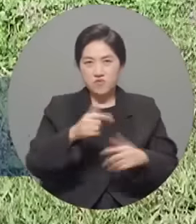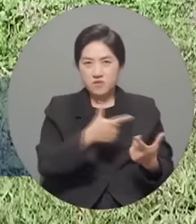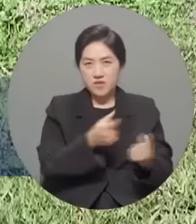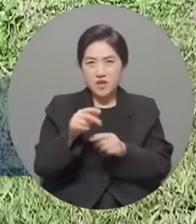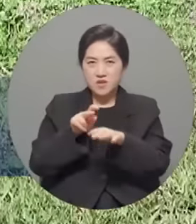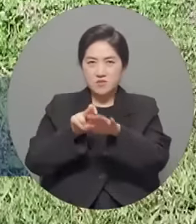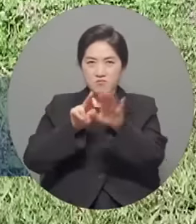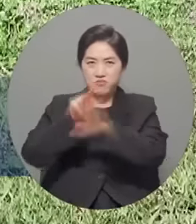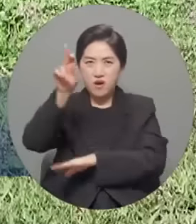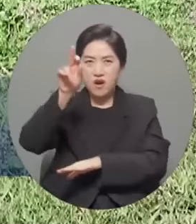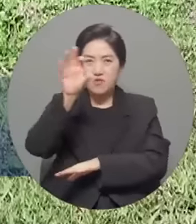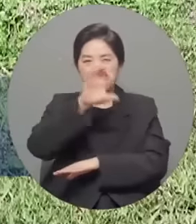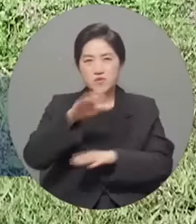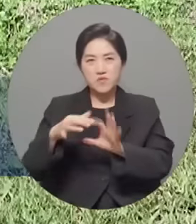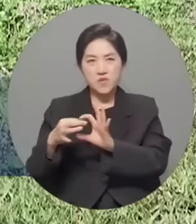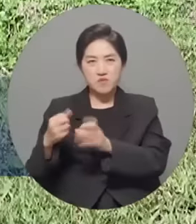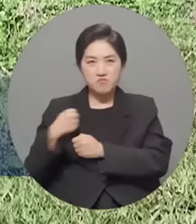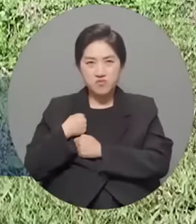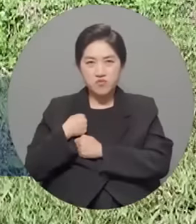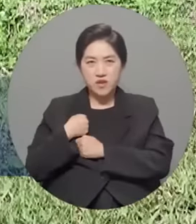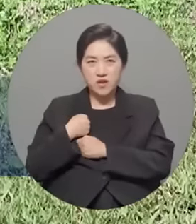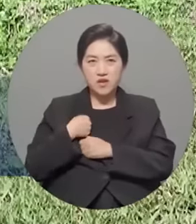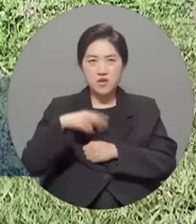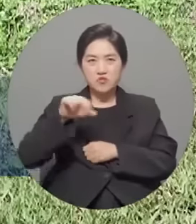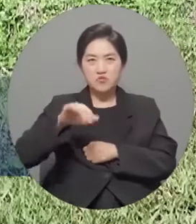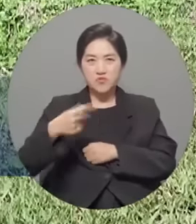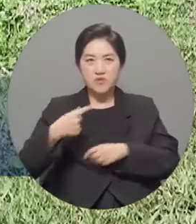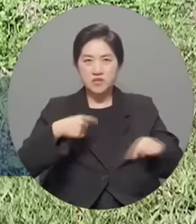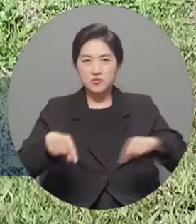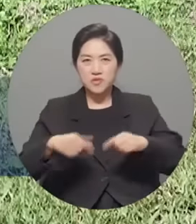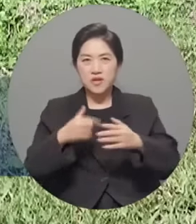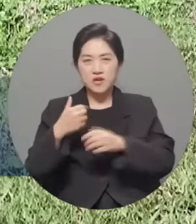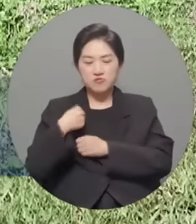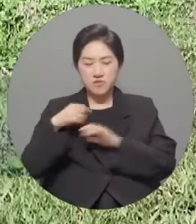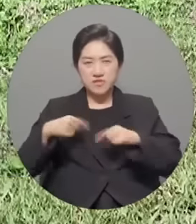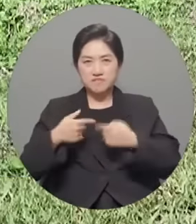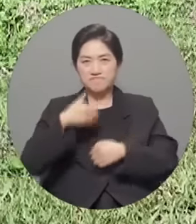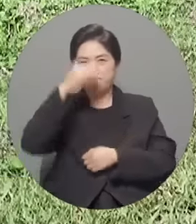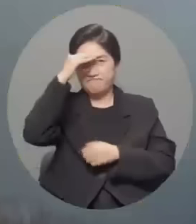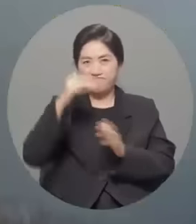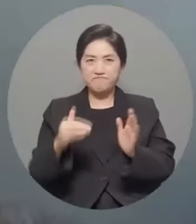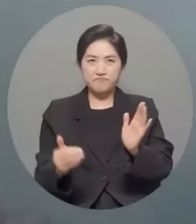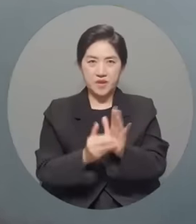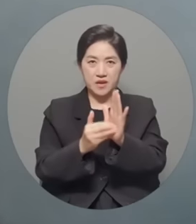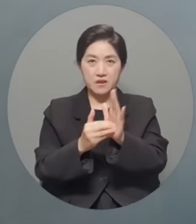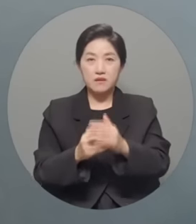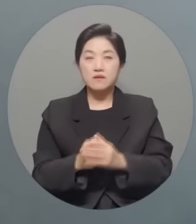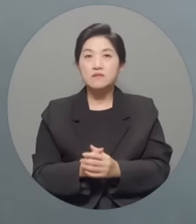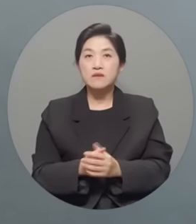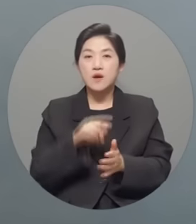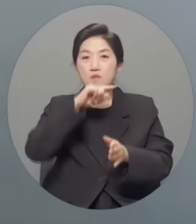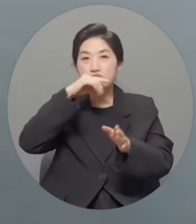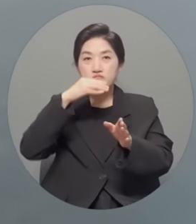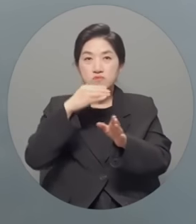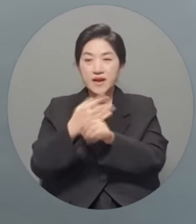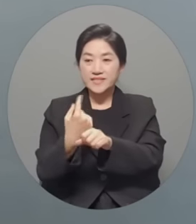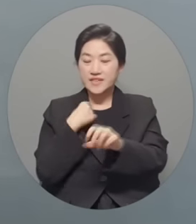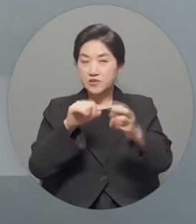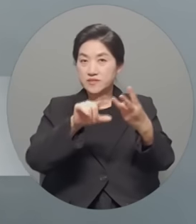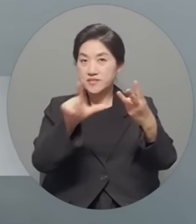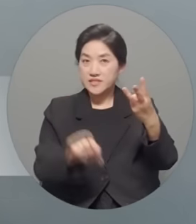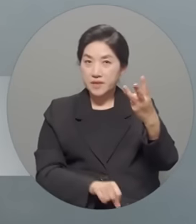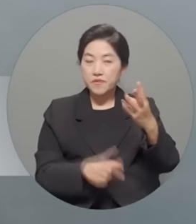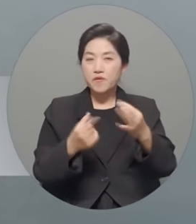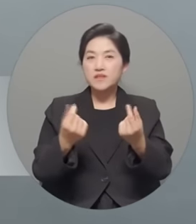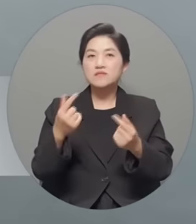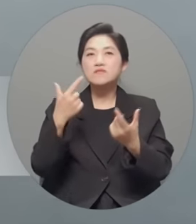훈련을 관련 부대, 구분대 지휘관 군인들이 참관했습니다. 북한은 지난해 3월에도 해당